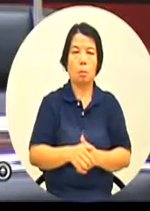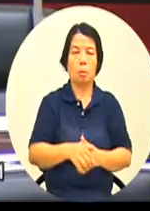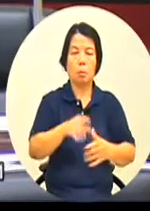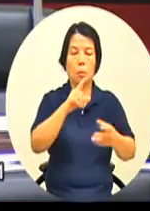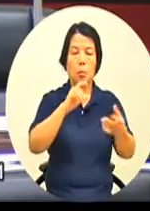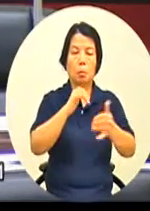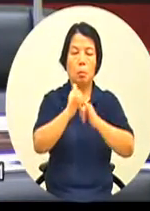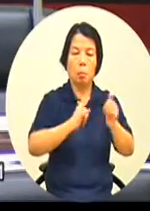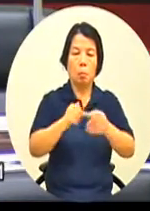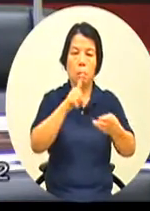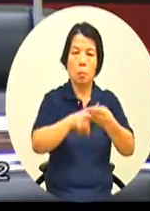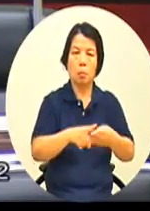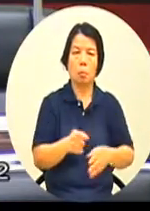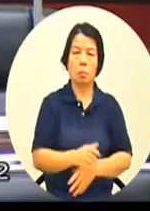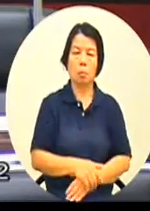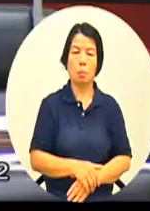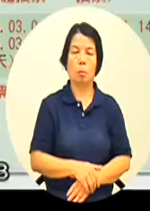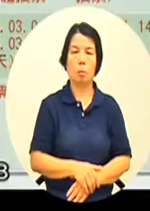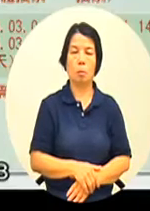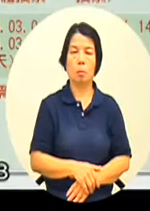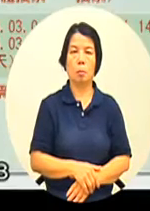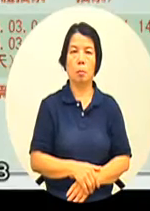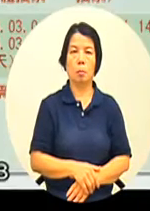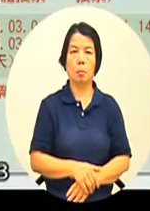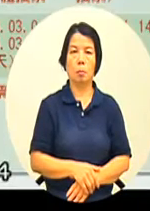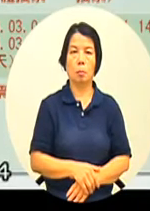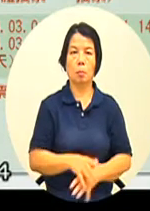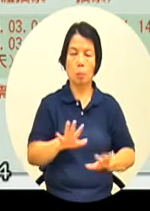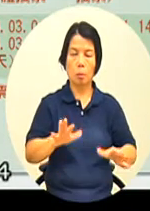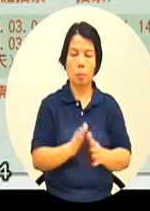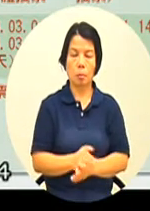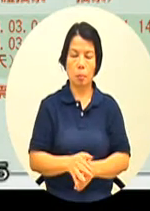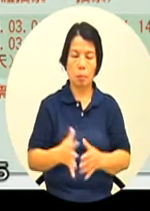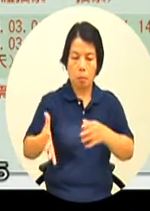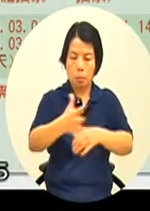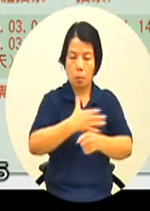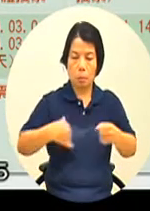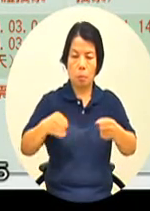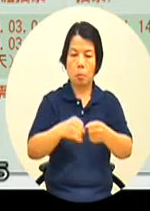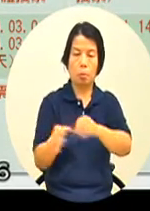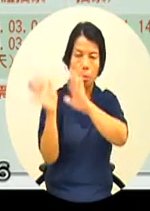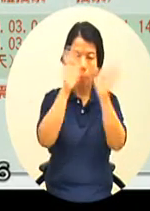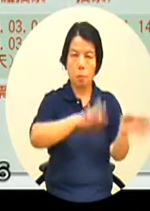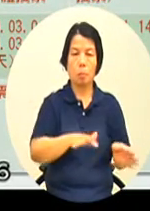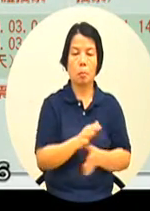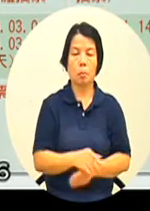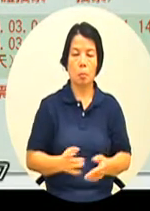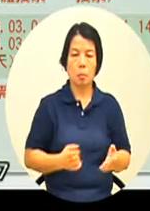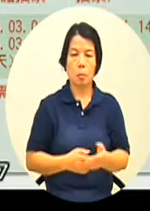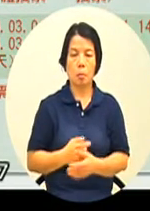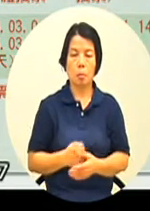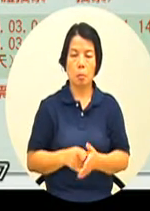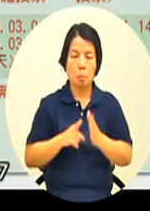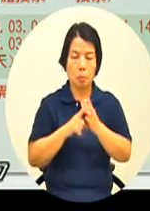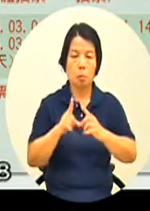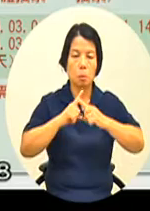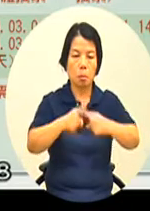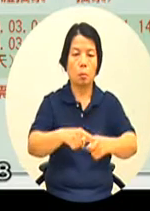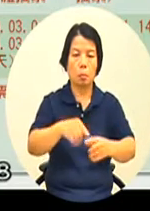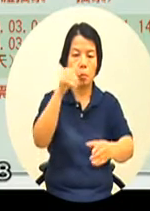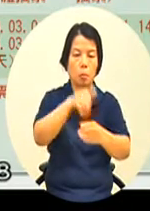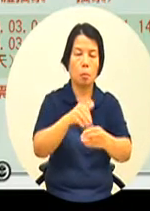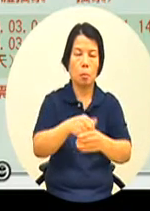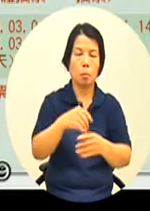吼、哦，这是全台湾的状况啦，吼、哦。直接去投票，比如说，新北